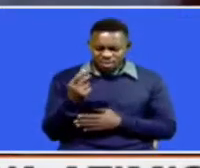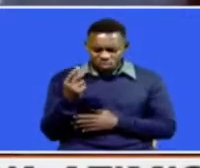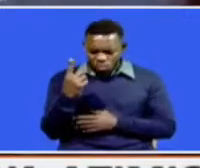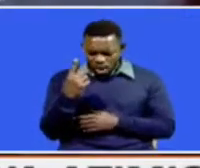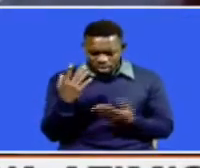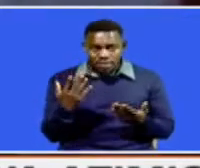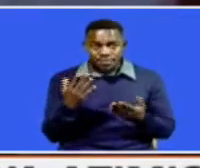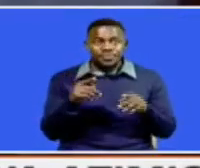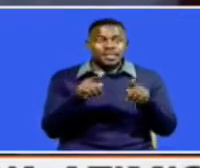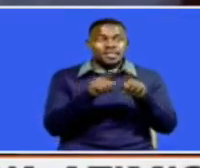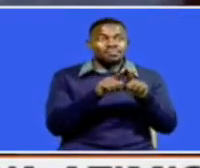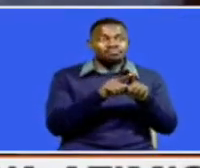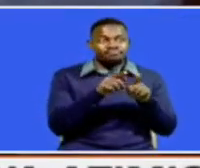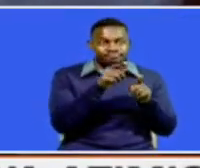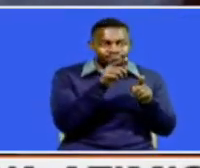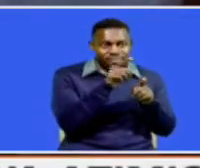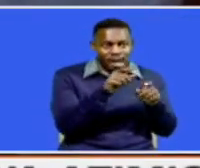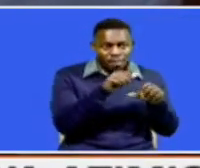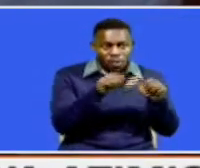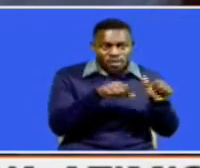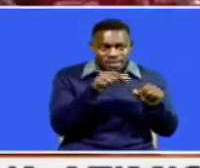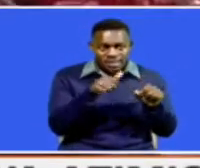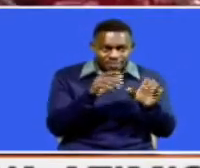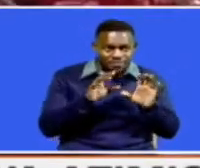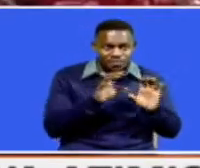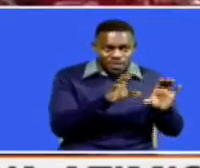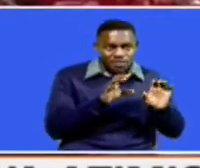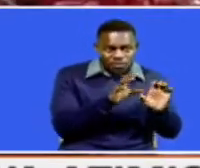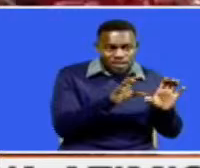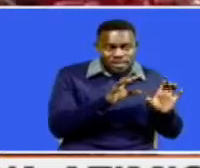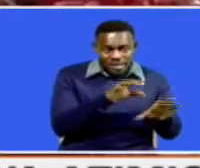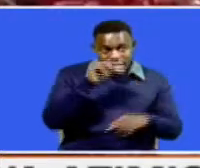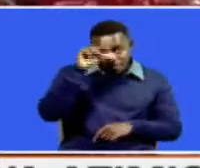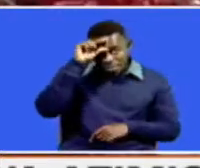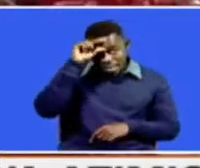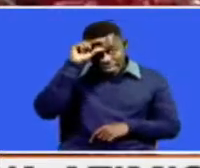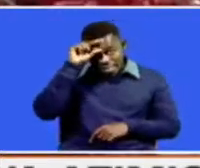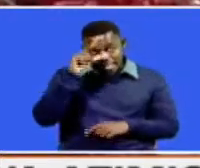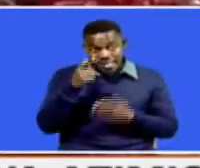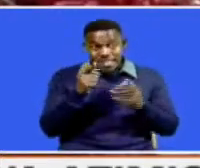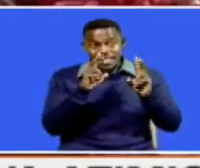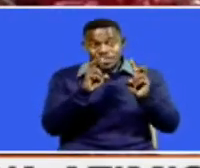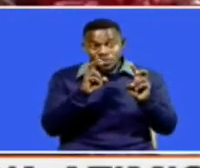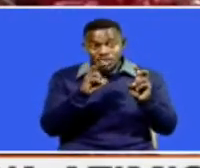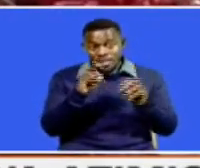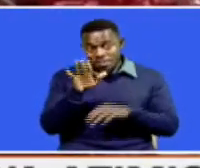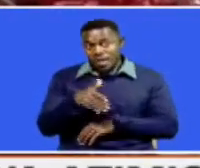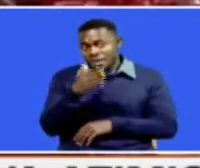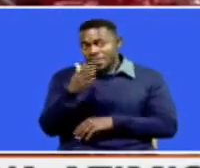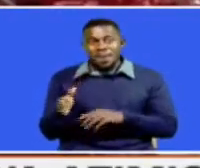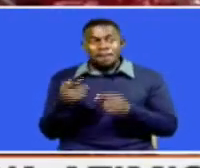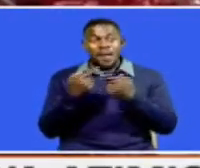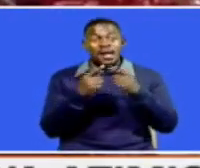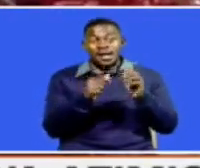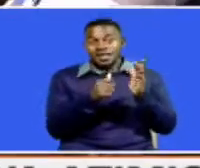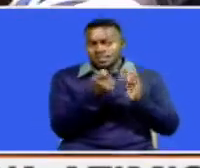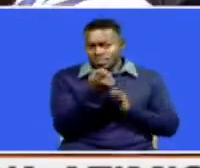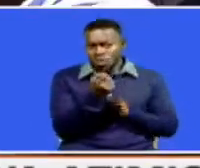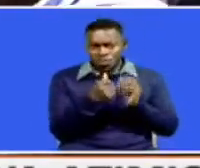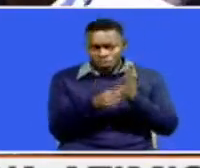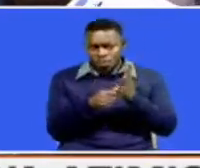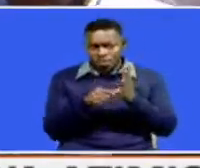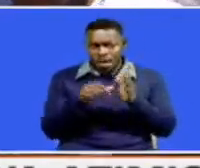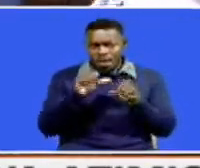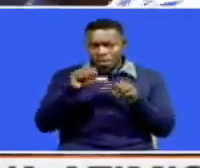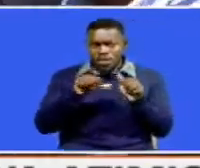wa wengi ambaye ndiye anayesukuma shughuli za serikali bungeni, upande wa upinzani unaonekana kutofautiana kuhusiana na ripoti hiyo.